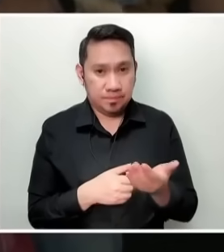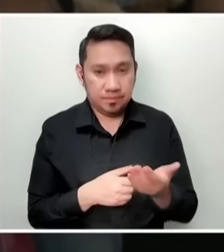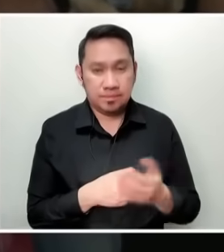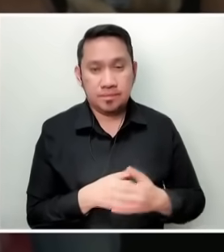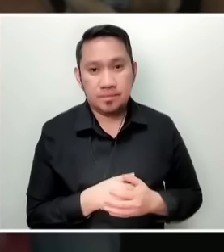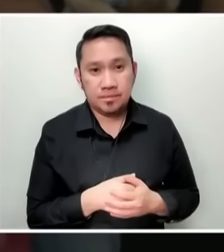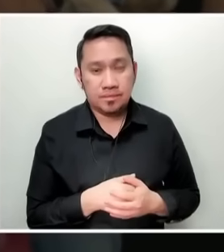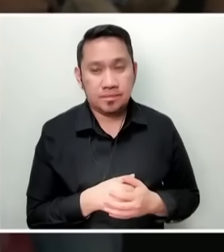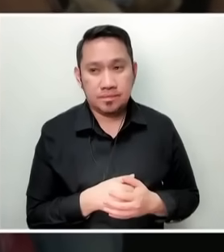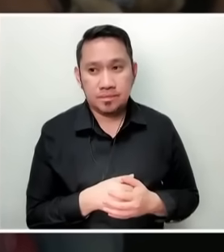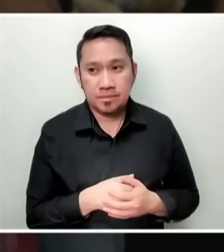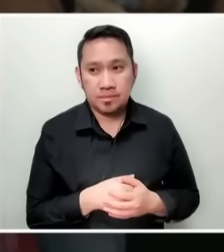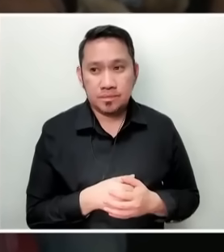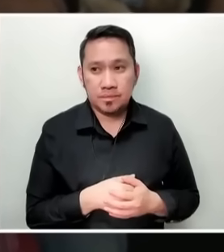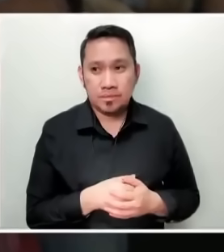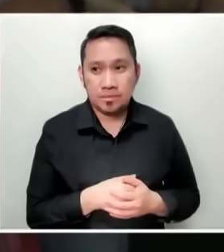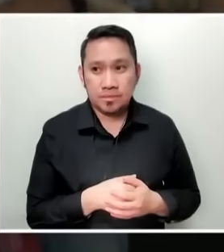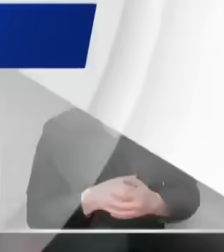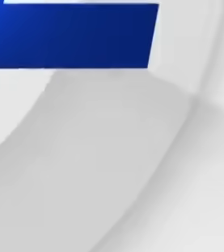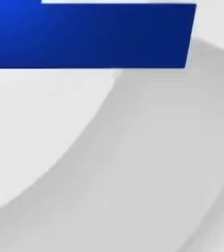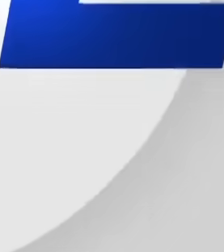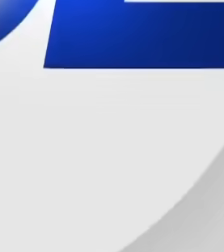ni Willard Cheng.